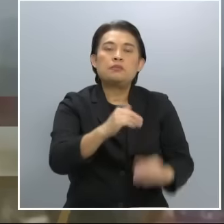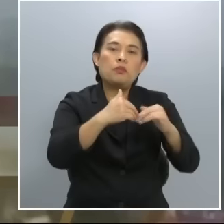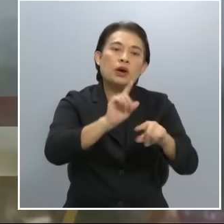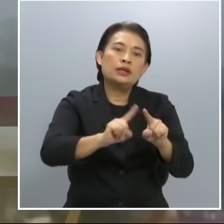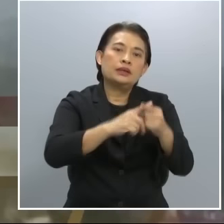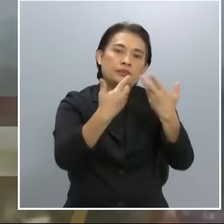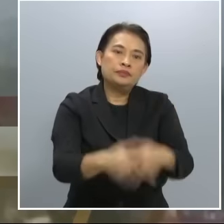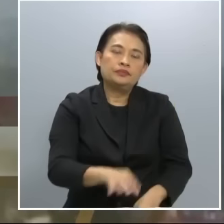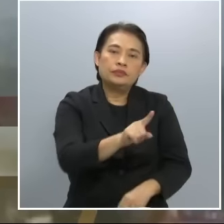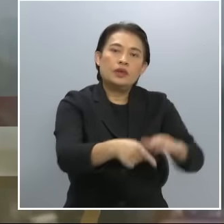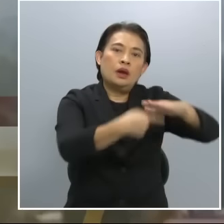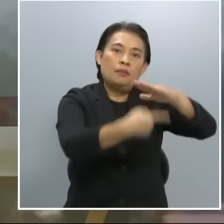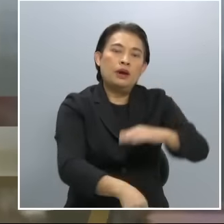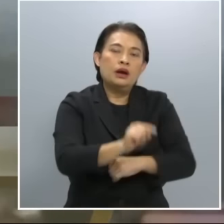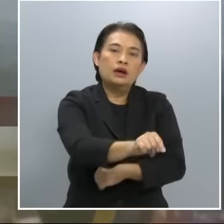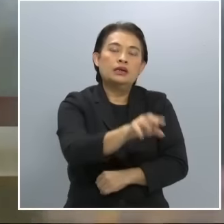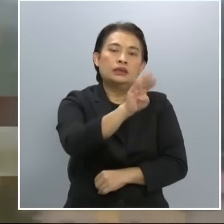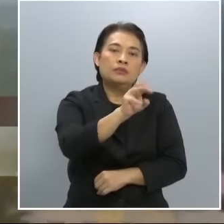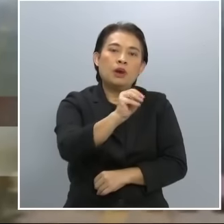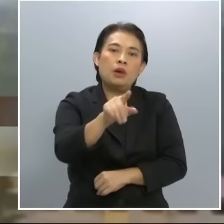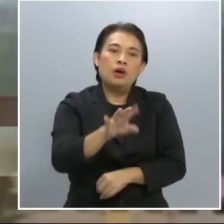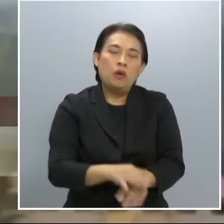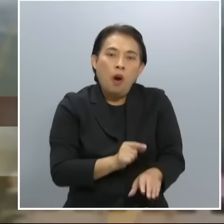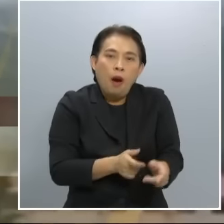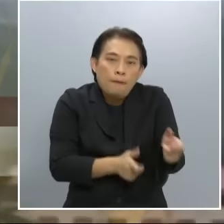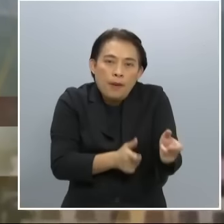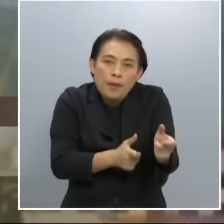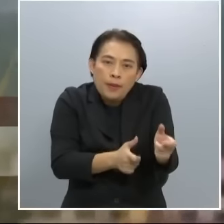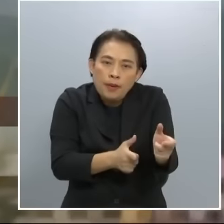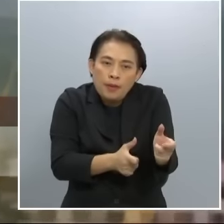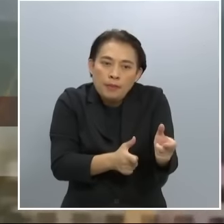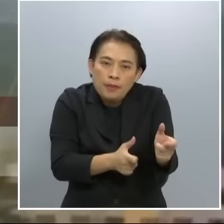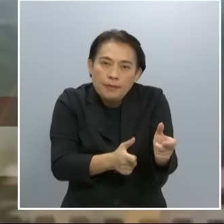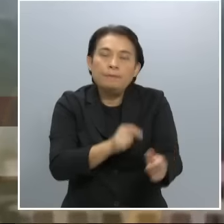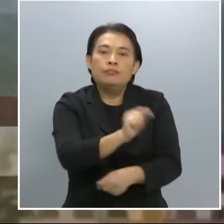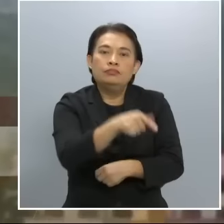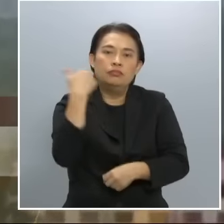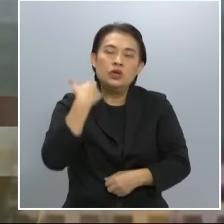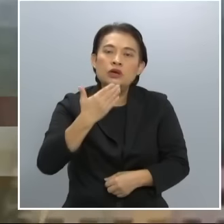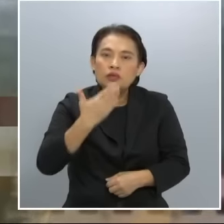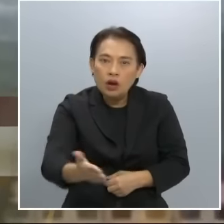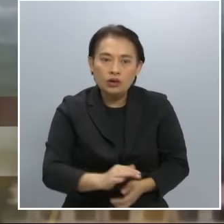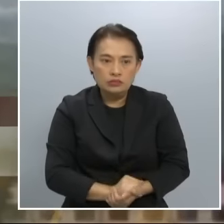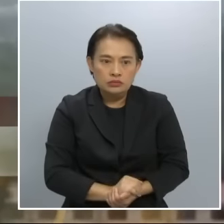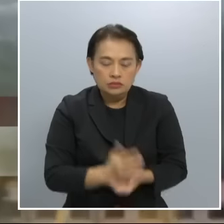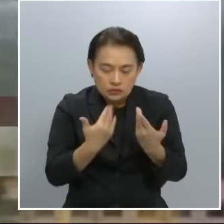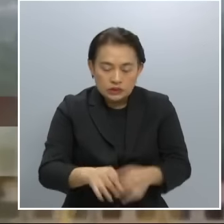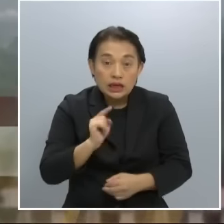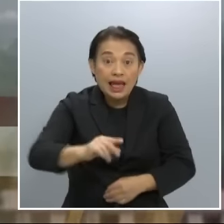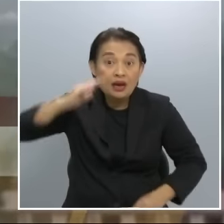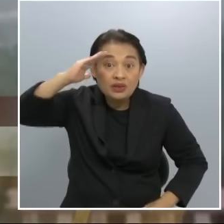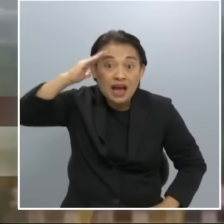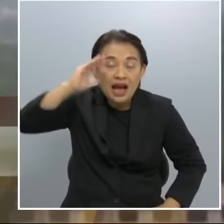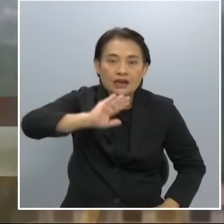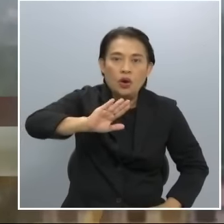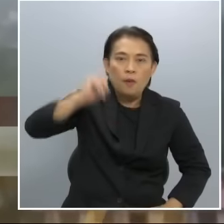งลูกระเบิดขนาด40มม.และปืนกลปูพรมยิงถล่มเข้าแบบไม่ขาดสายขณะที่ฝั่งทหารเมียนมาใช้ปืนกล